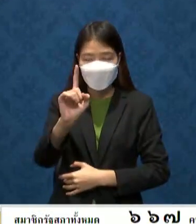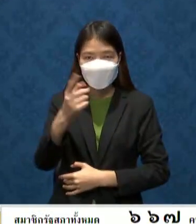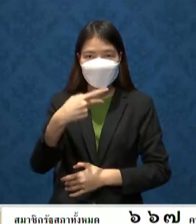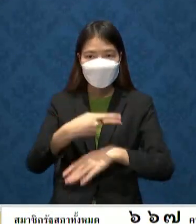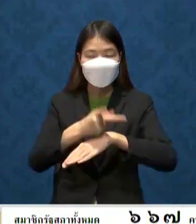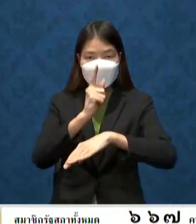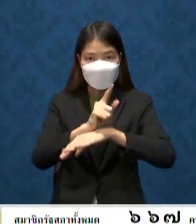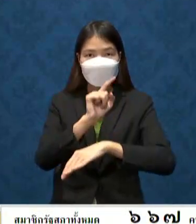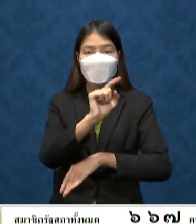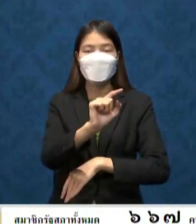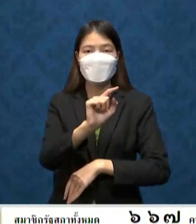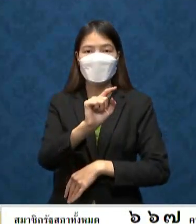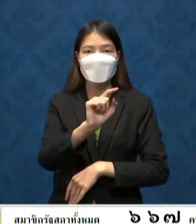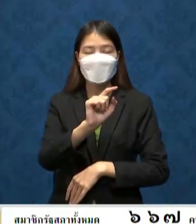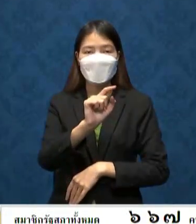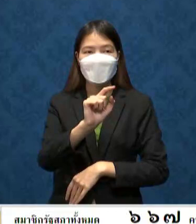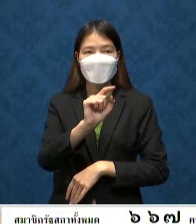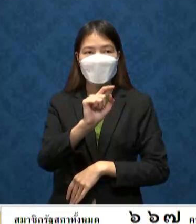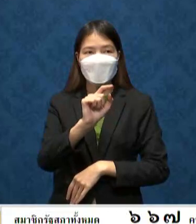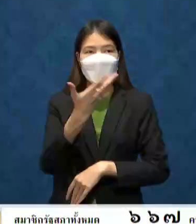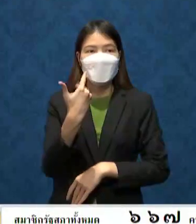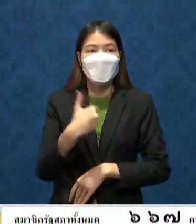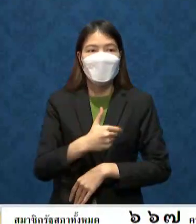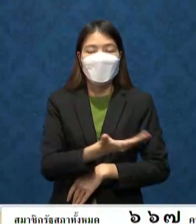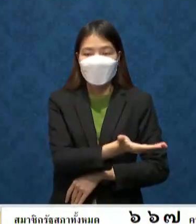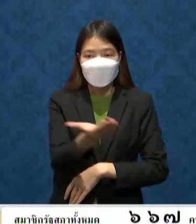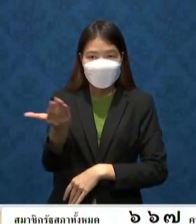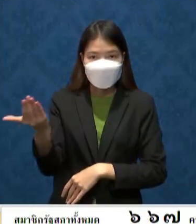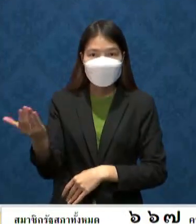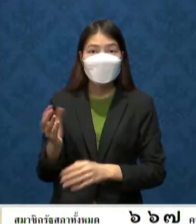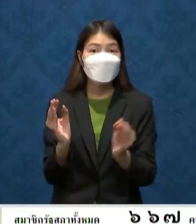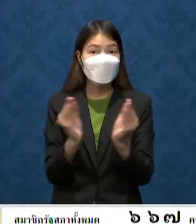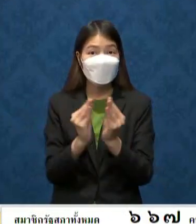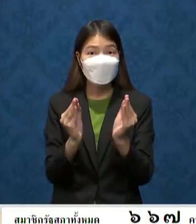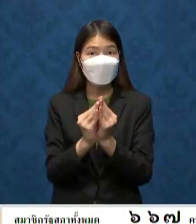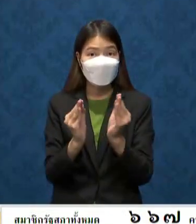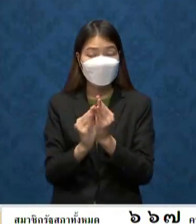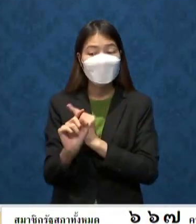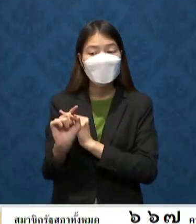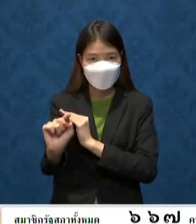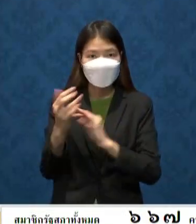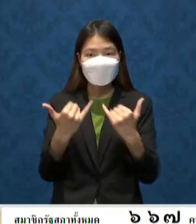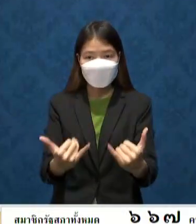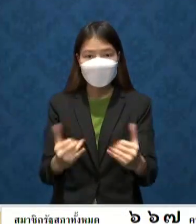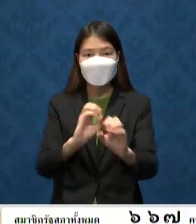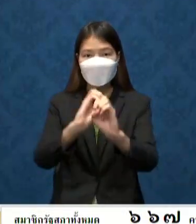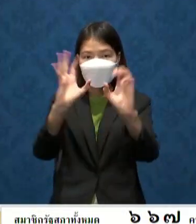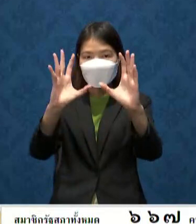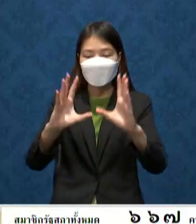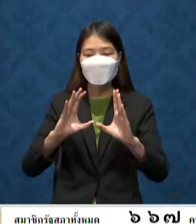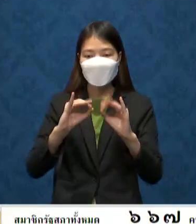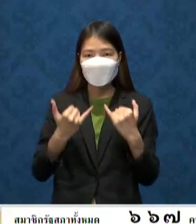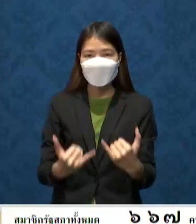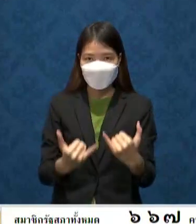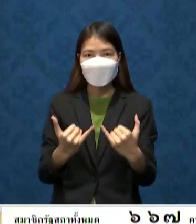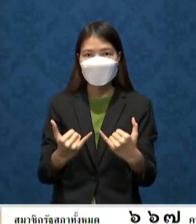านเรียกเพื่อลงคะแนนเลยครับจะได้ชัดเจนว่าที่ประชุมแห่งนี้เห็นด้วยหรือไม่เห็นด้วยกับ